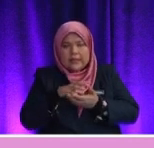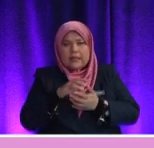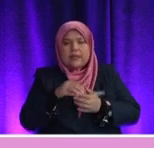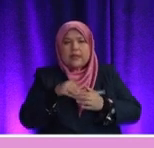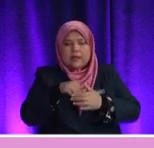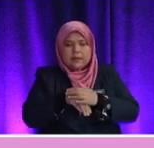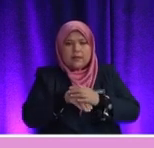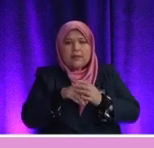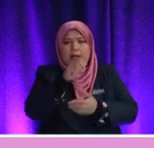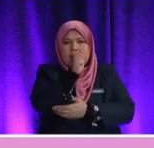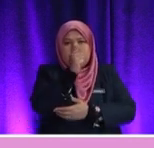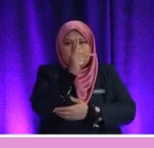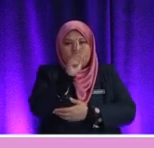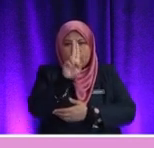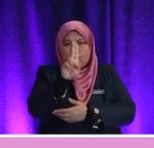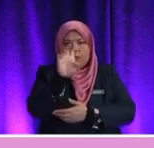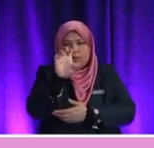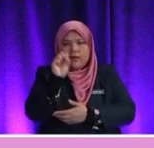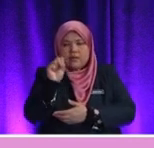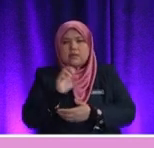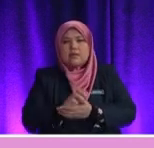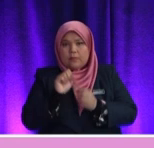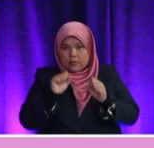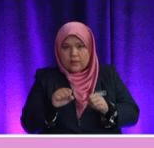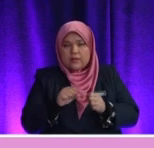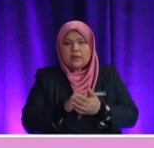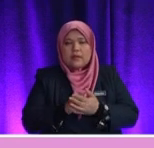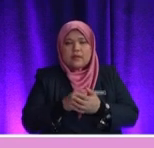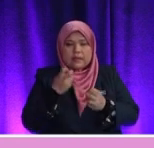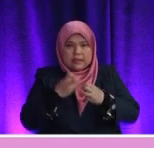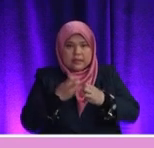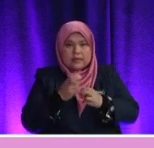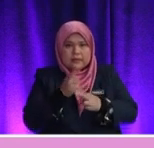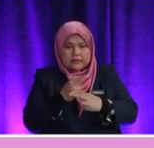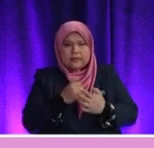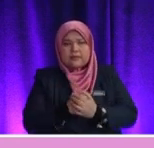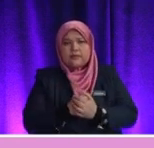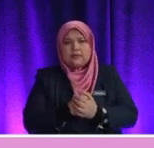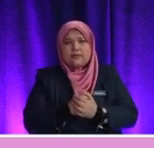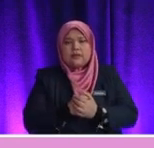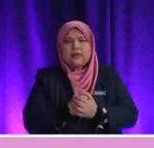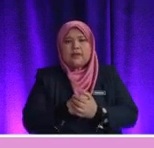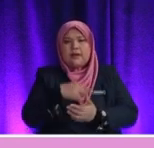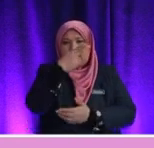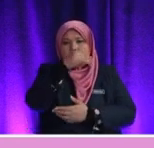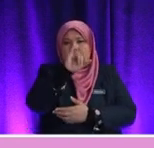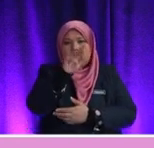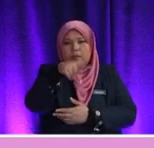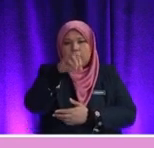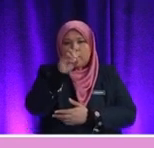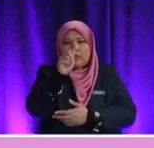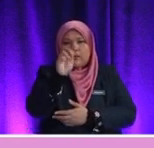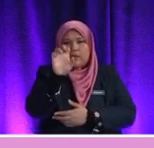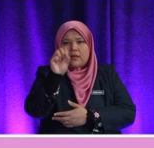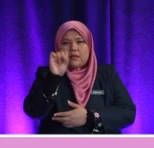boleh mengalami elektrolisis itu adalah nyata masalah bagi hipotesisnya kita akan lihat